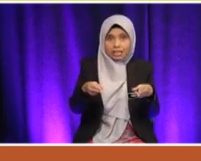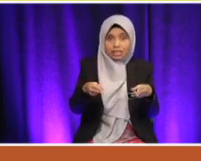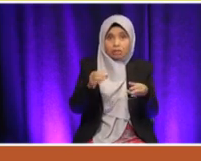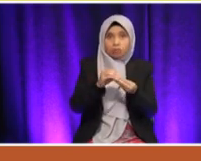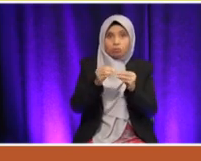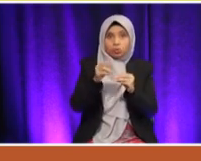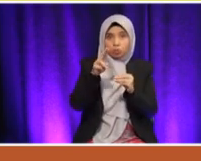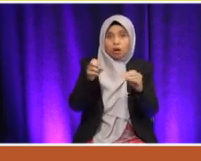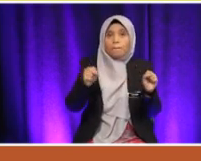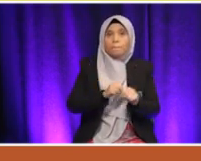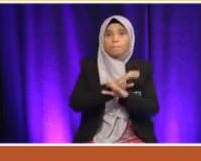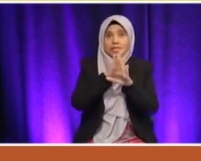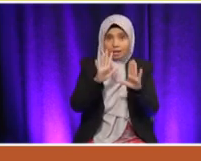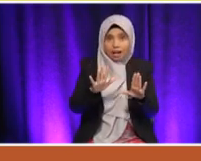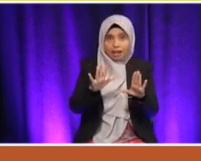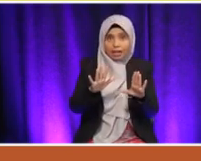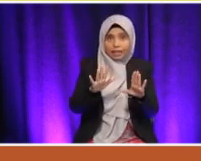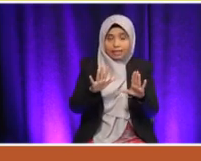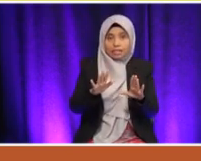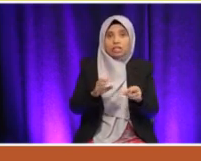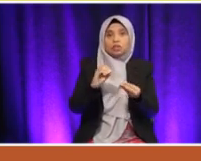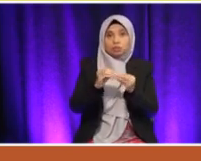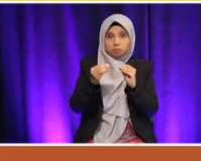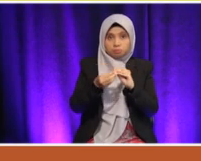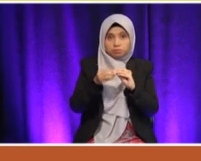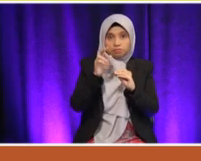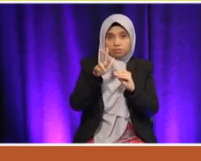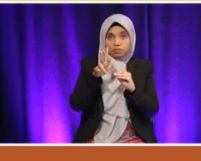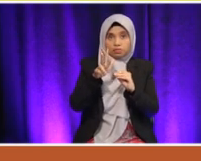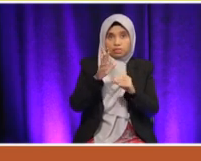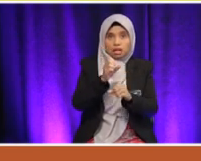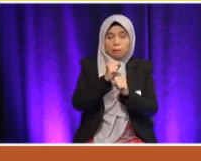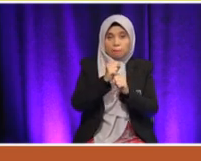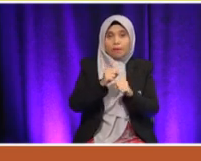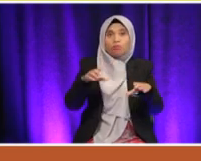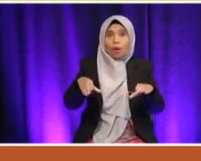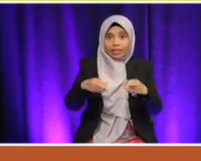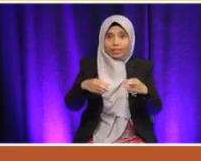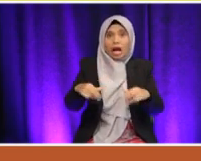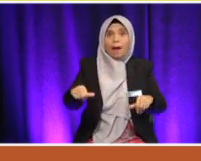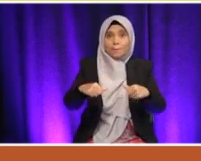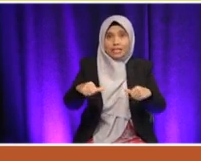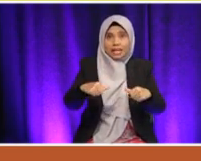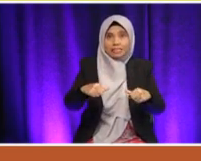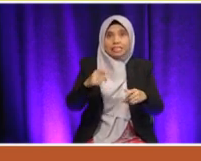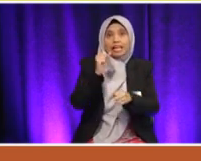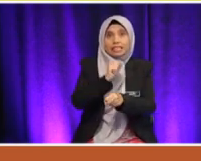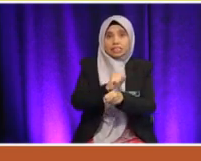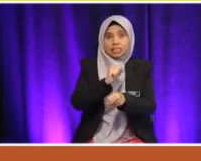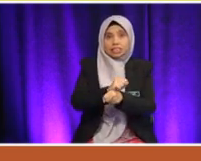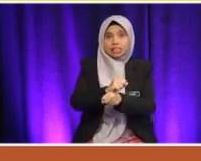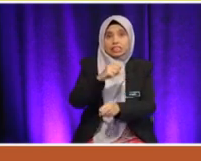juga dapat menerangkan jenis pengurusan gereja seterusnya murid dapat mengaplikasikan langkah kerja pengurusan